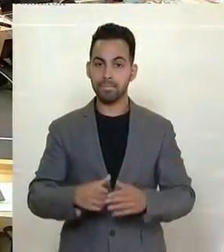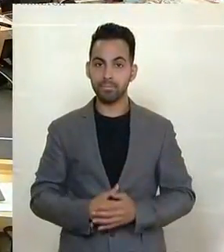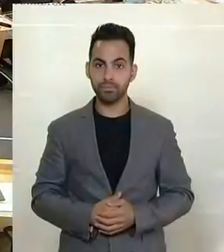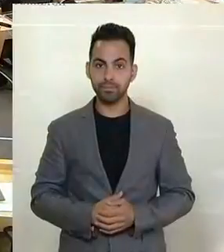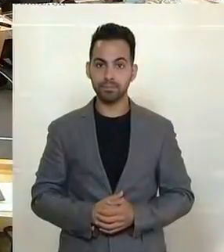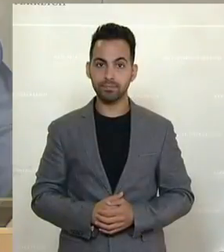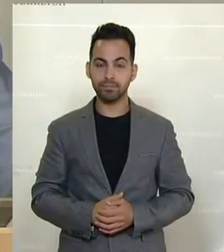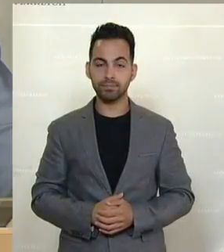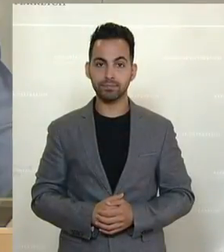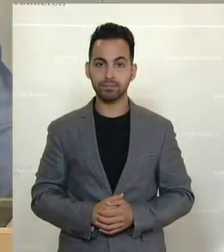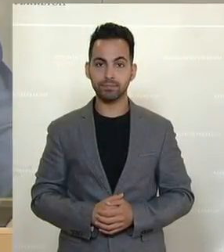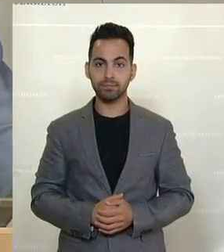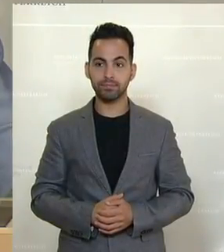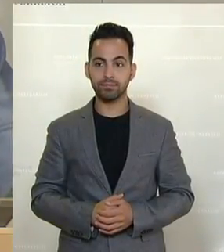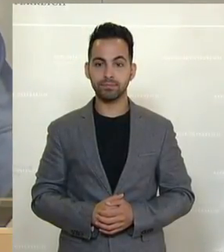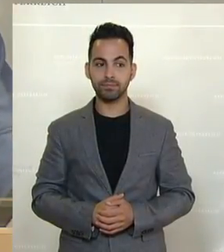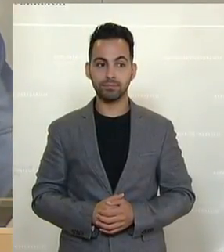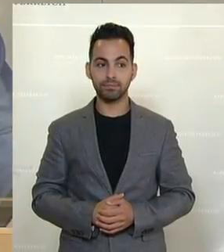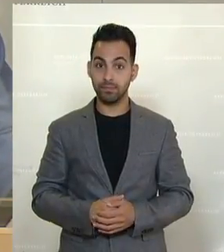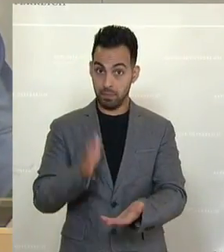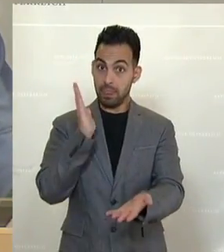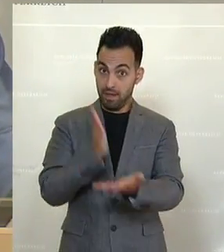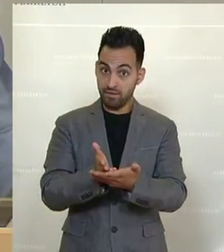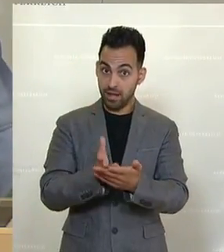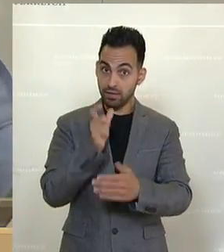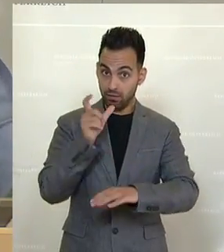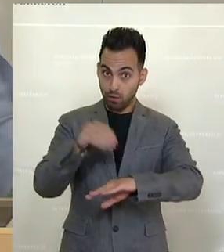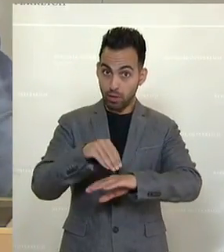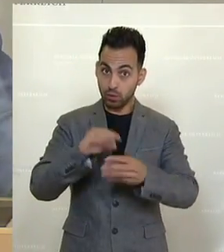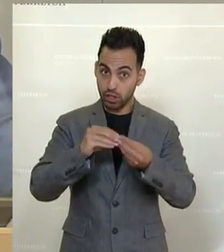Sind Sie fertig mit Ihrer Wortmeldung zur Geschäftsordnung? Dann